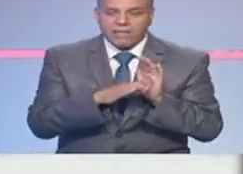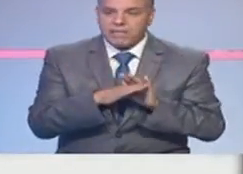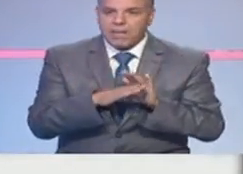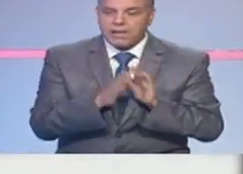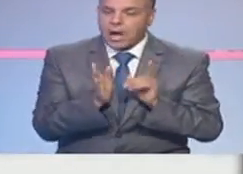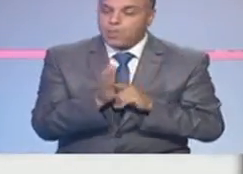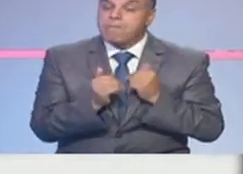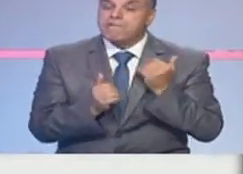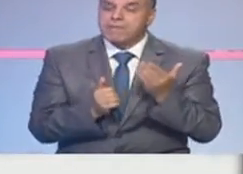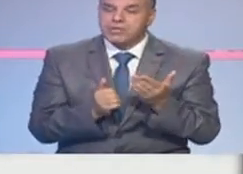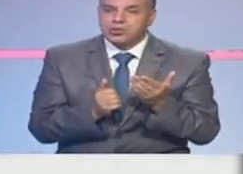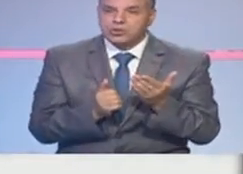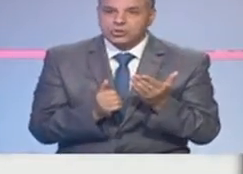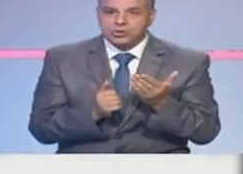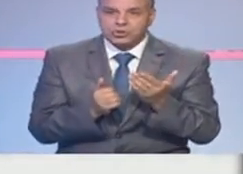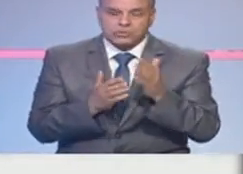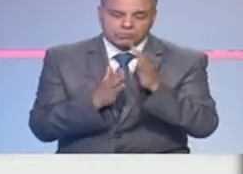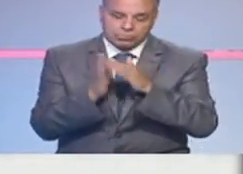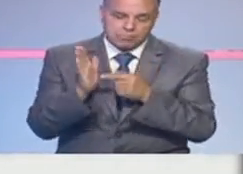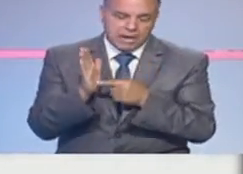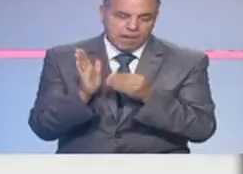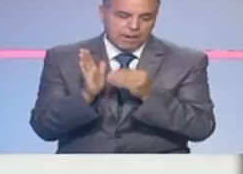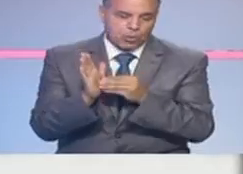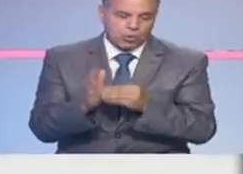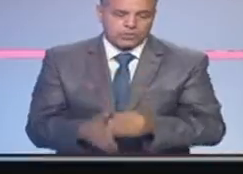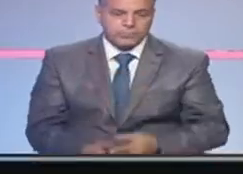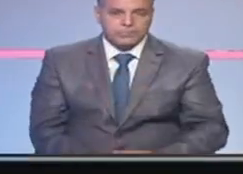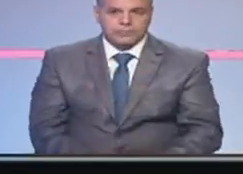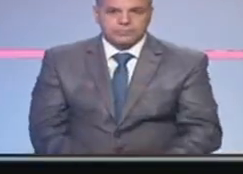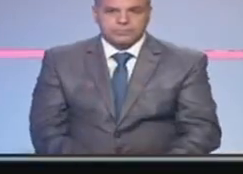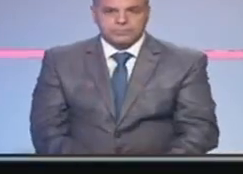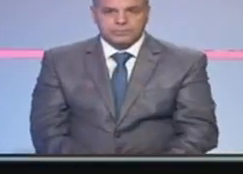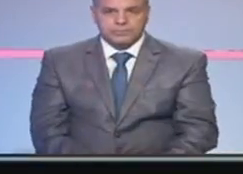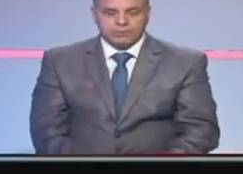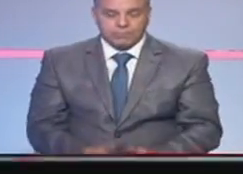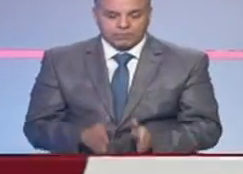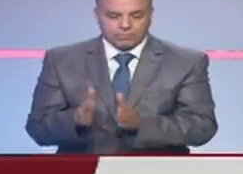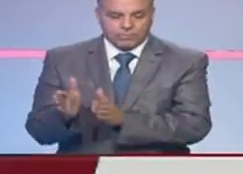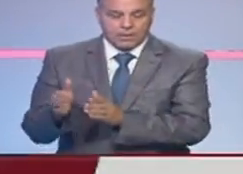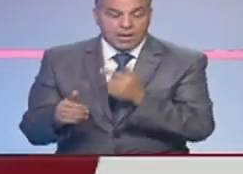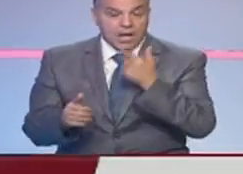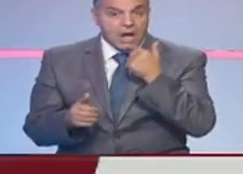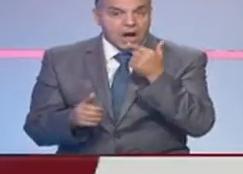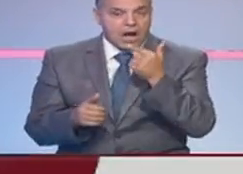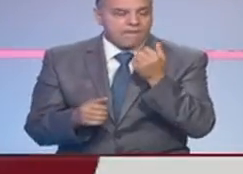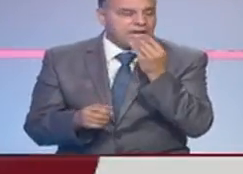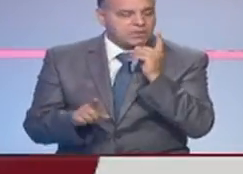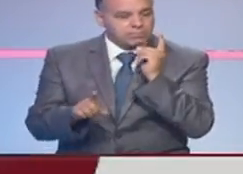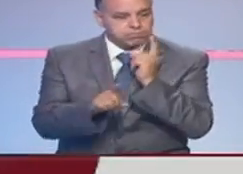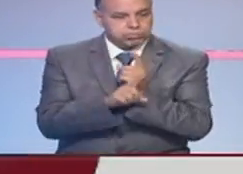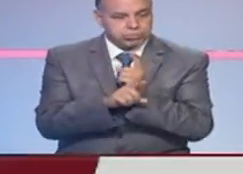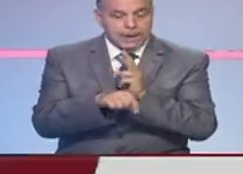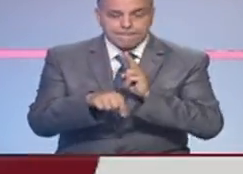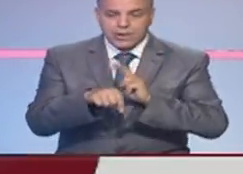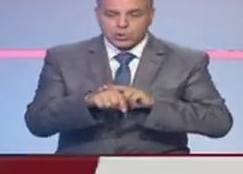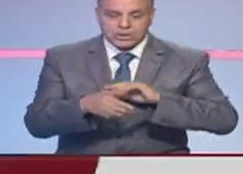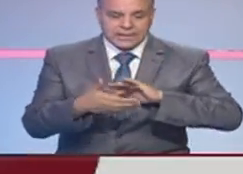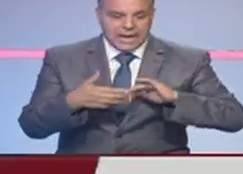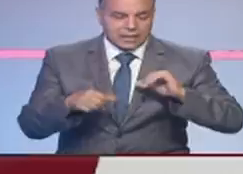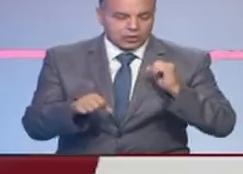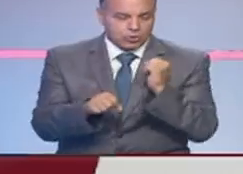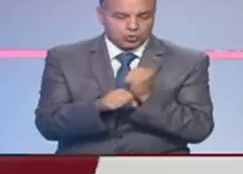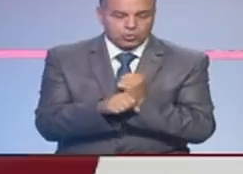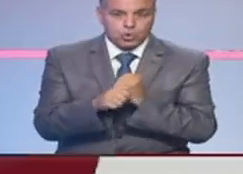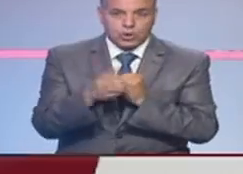القانونيه وفق نصر البيان من جهته التقى عشيه امس الامين العام للاتحاد